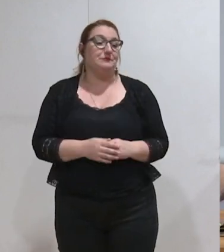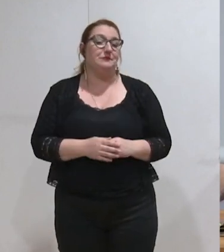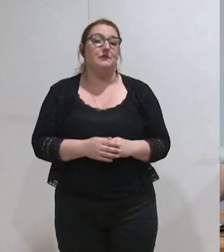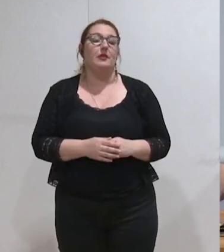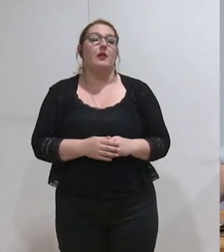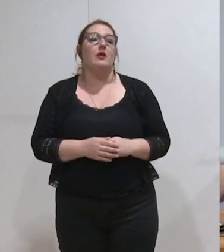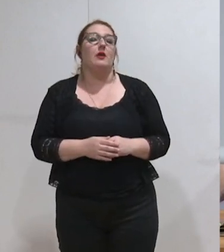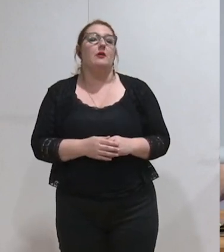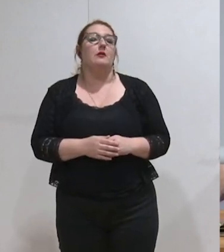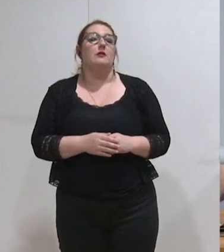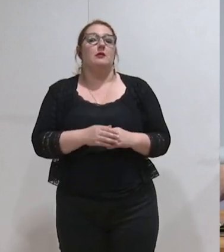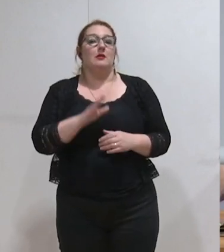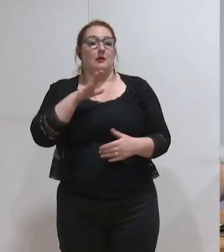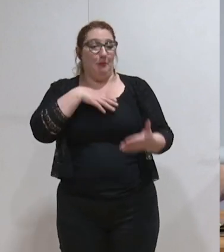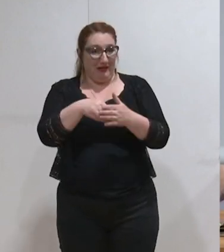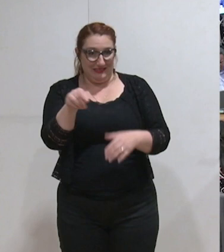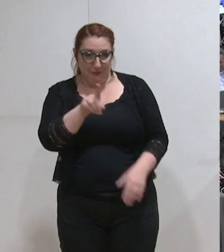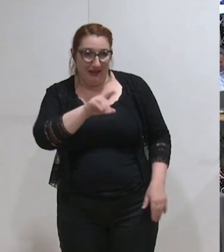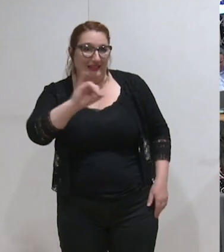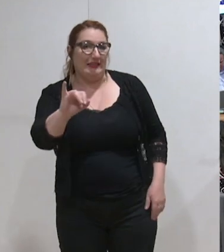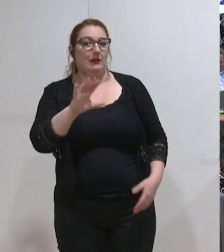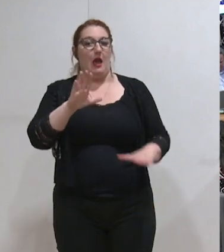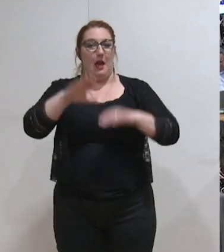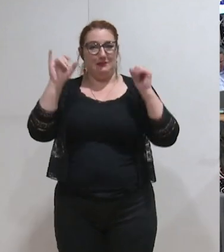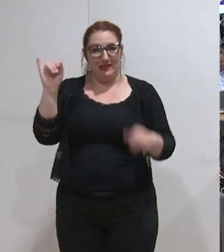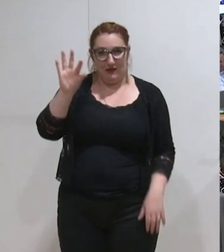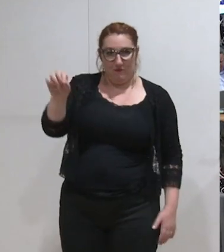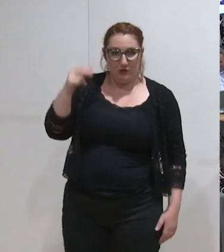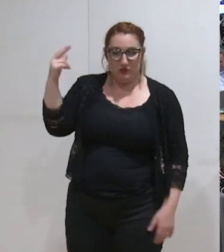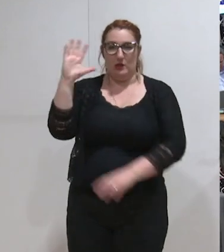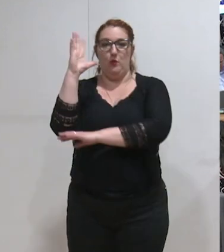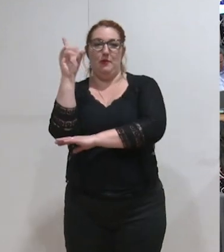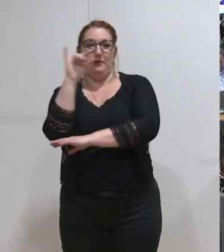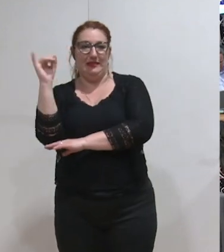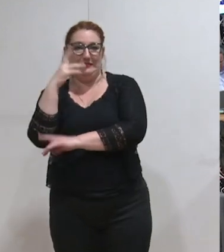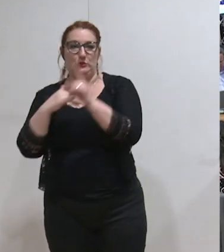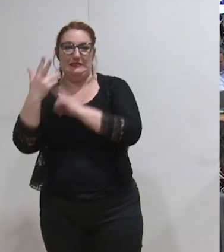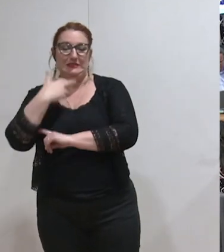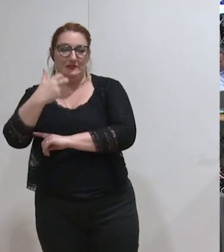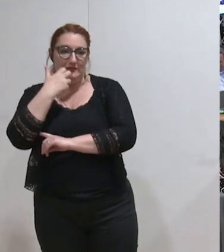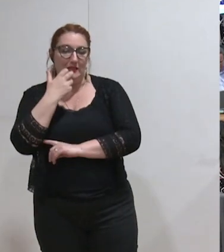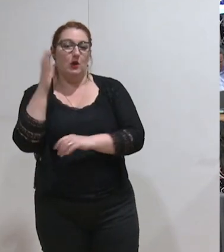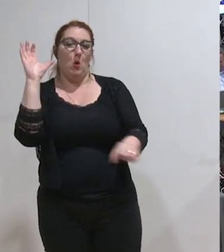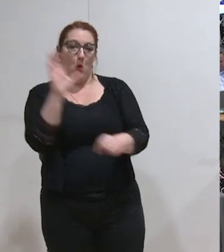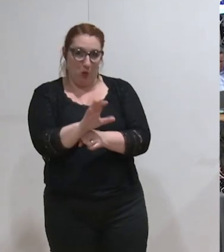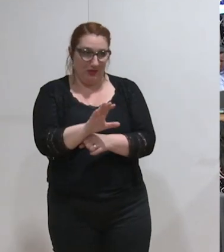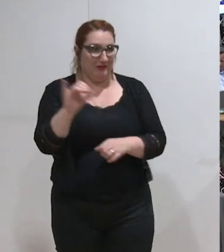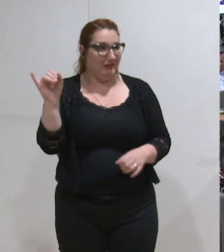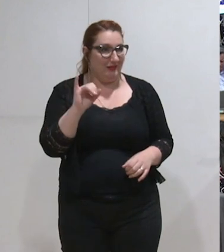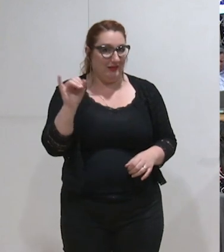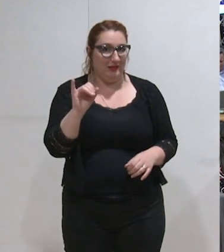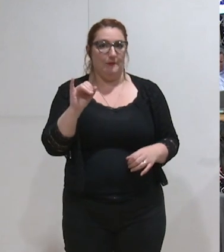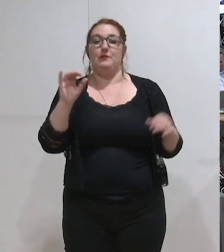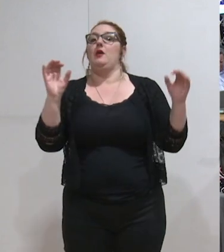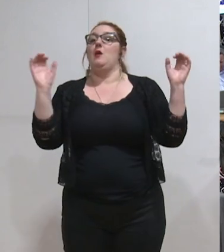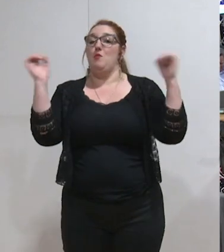au voix qui ne prend pas part au vote qui s'abstient Front national mpudi société civile qui vote contre